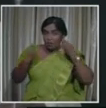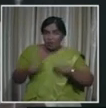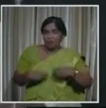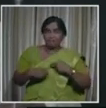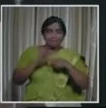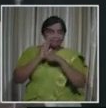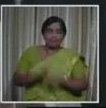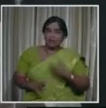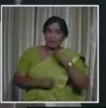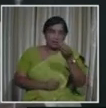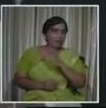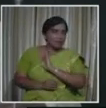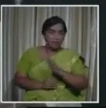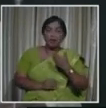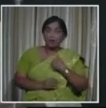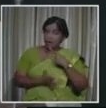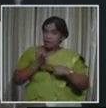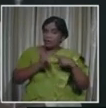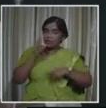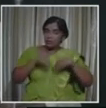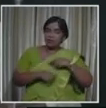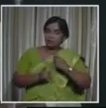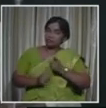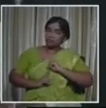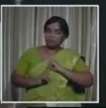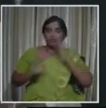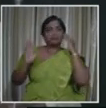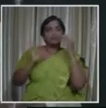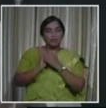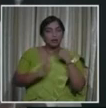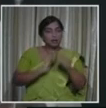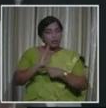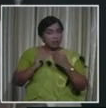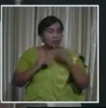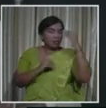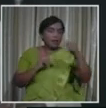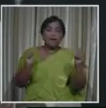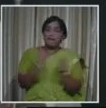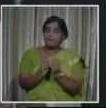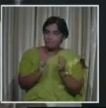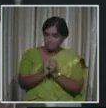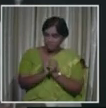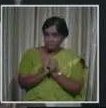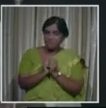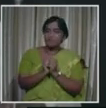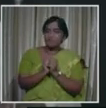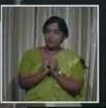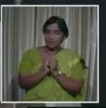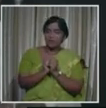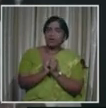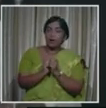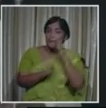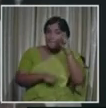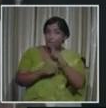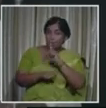ඉඩ දෙන්න පුළුවන් කමක් නැහැ අපි අපේ දේශපාලන මතය වෙනුවෙන් අපි පෙනී ඉන්නවා අපේ රටේ ඉදිරි ගමන් මාර්ගය මේ රටේ දෙක කාලයක් තිබෙනවා ජනතාව